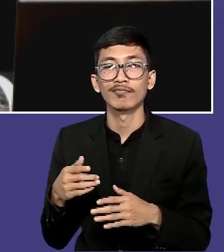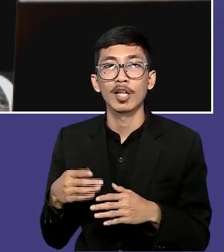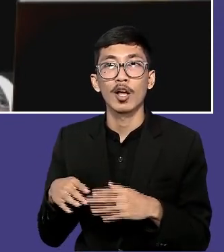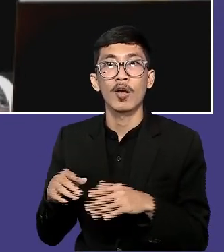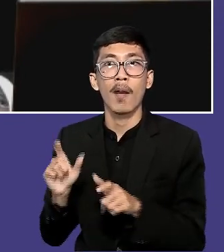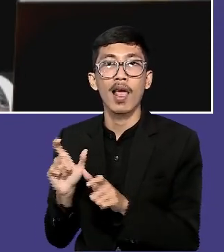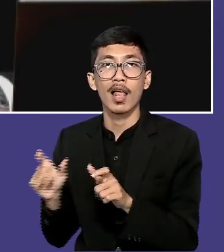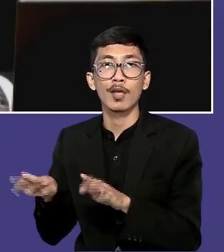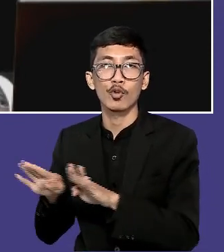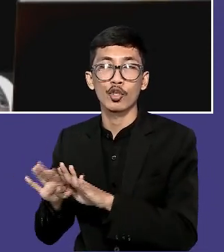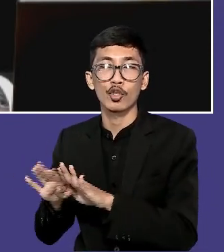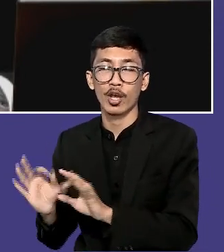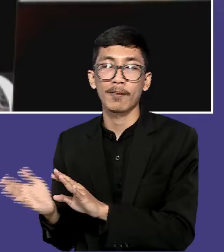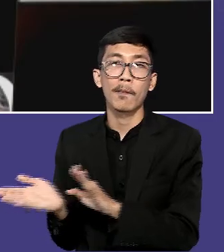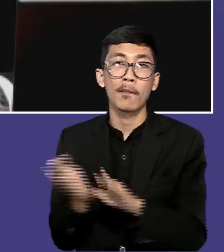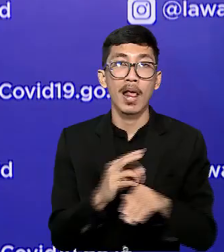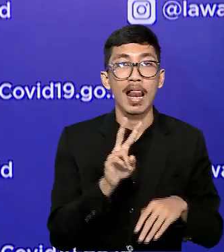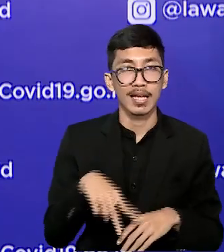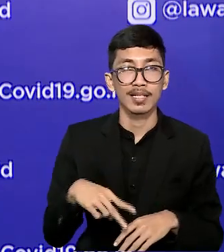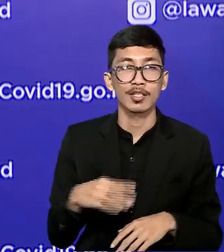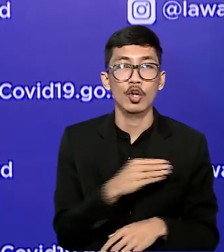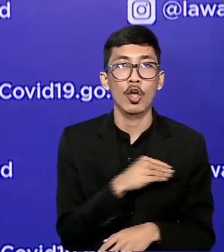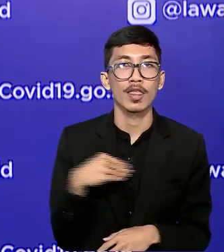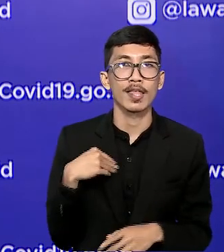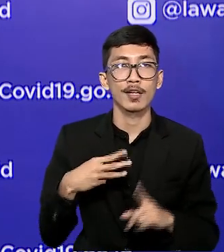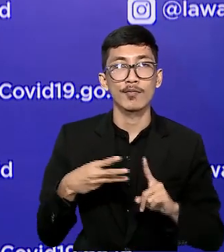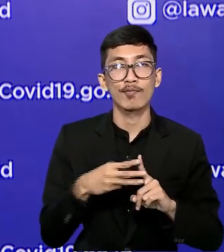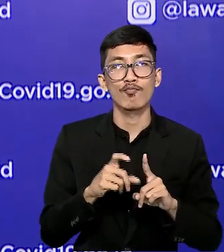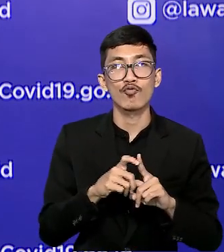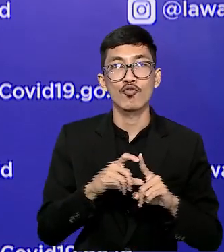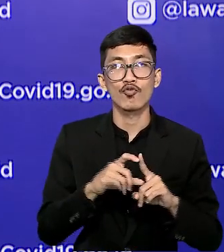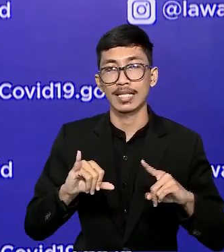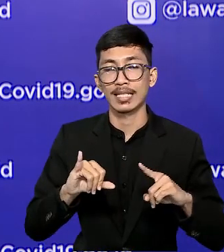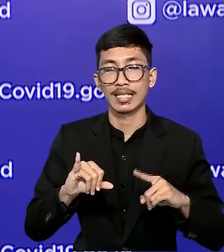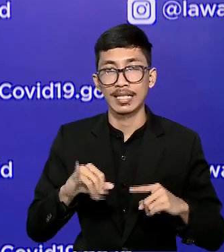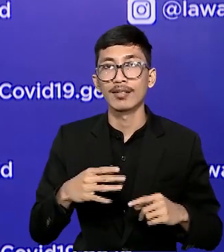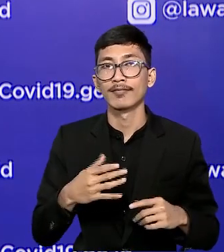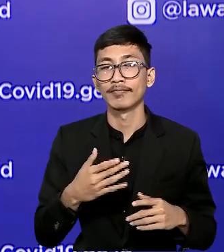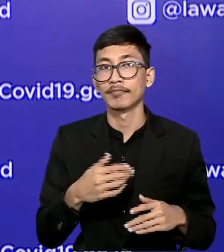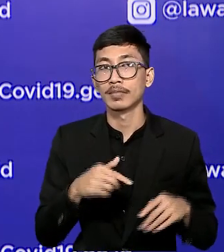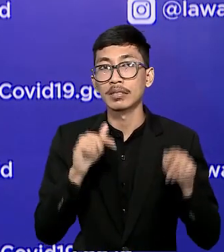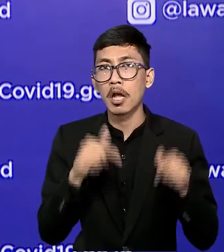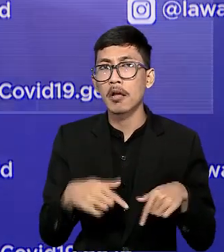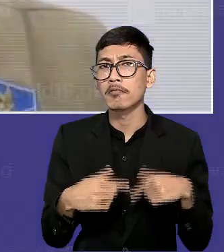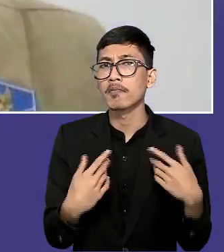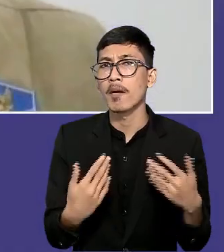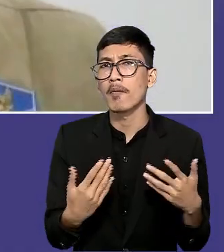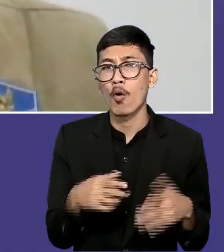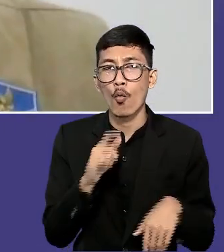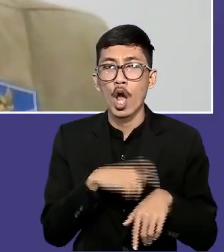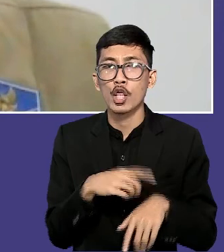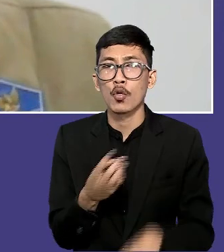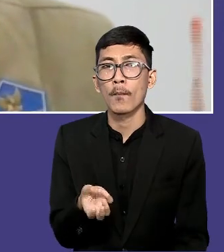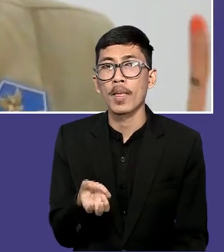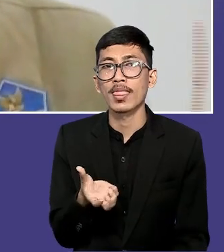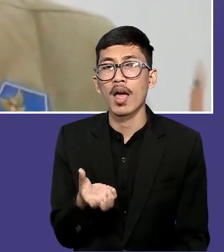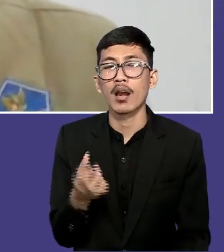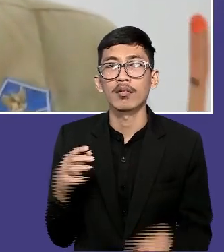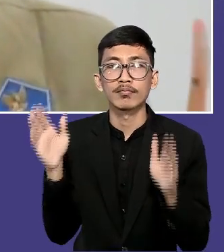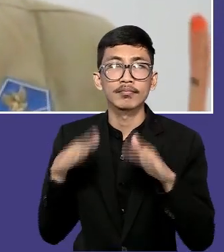dokter Budiman dengan dinamika yang ada saat ini bagaimana sebetulnya himbauan dokter Budiman Apalagi kita kemudian sebentar lagi akan menghadapi